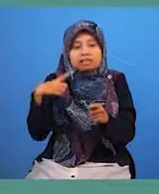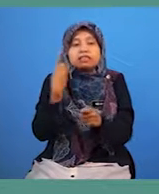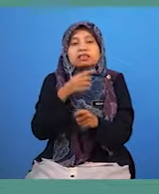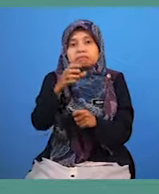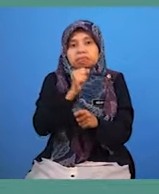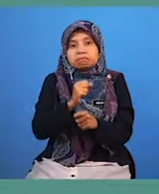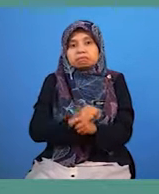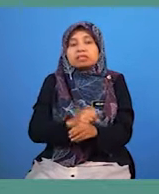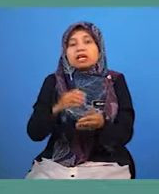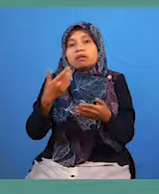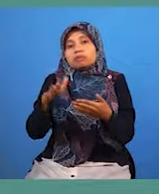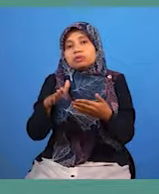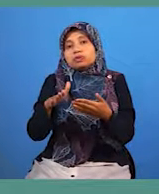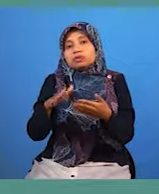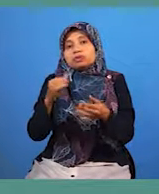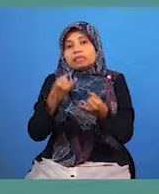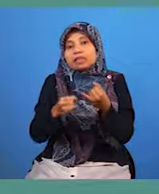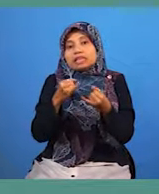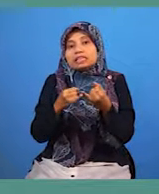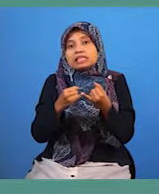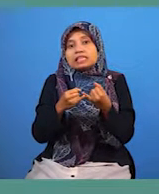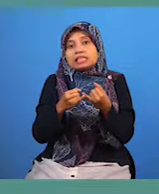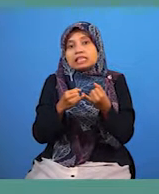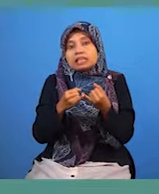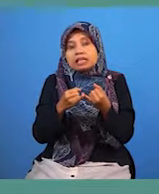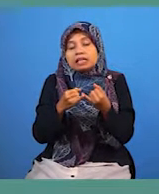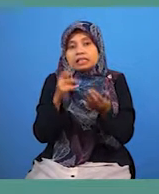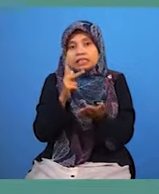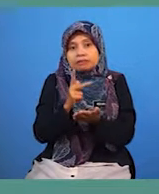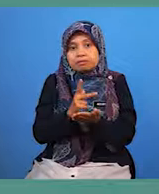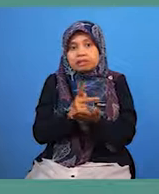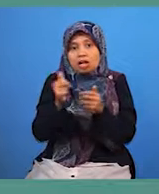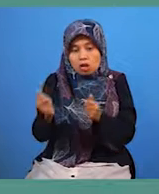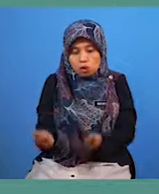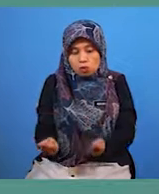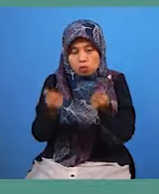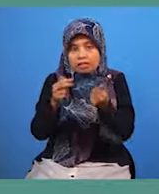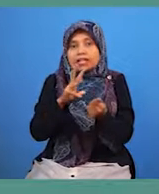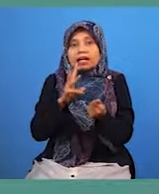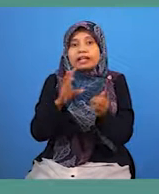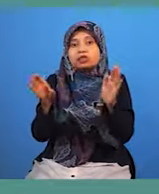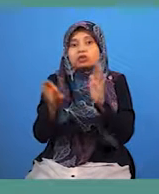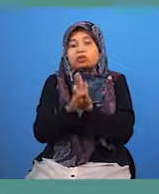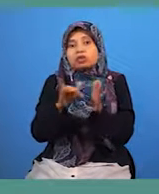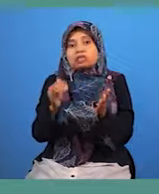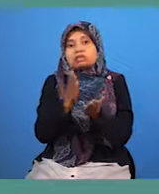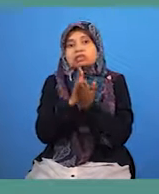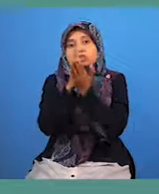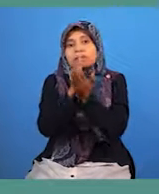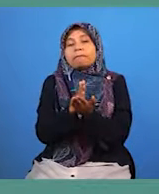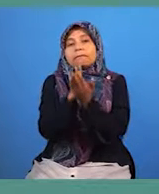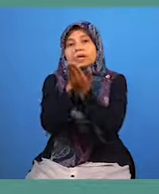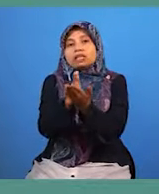ambil. Kemudian, yang terakhir sekali adalah pengangkutan air. Pengangkutan air digunakan